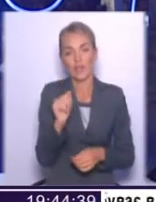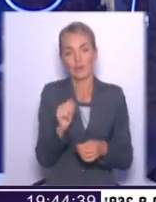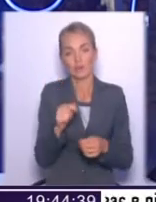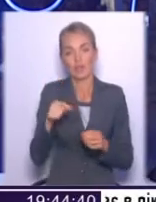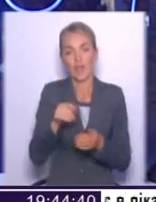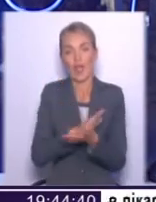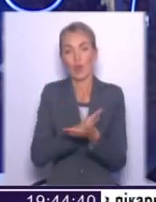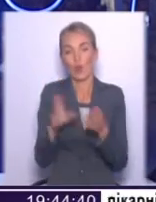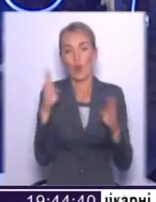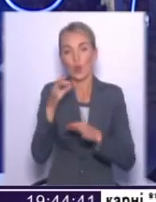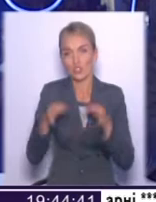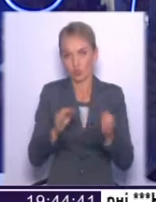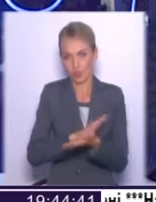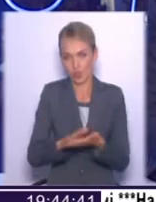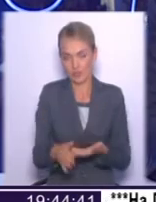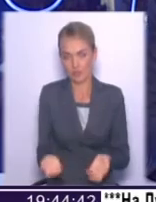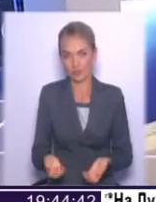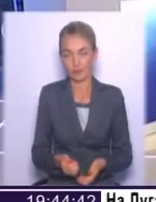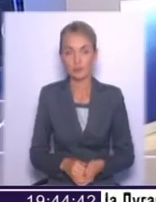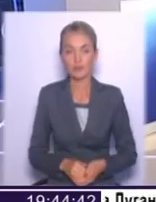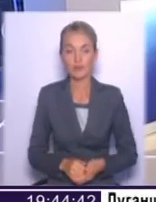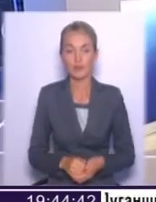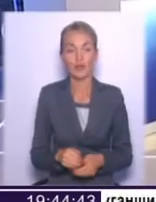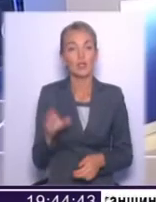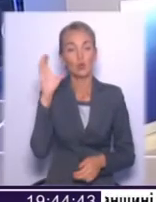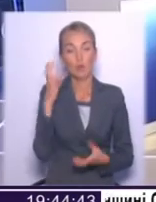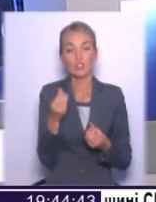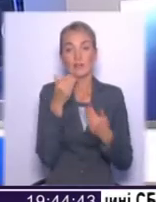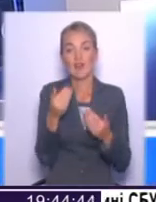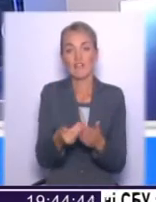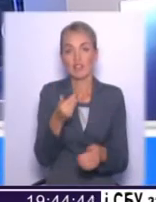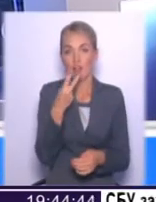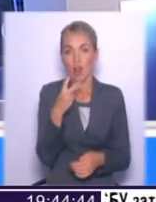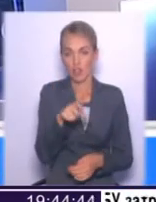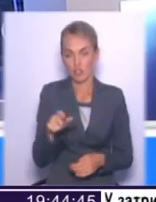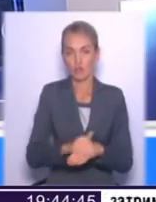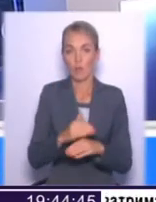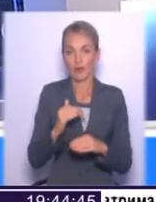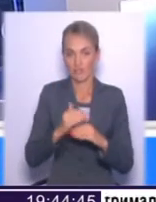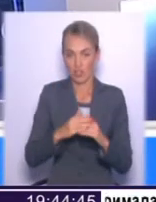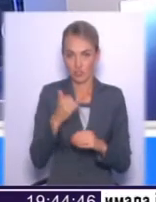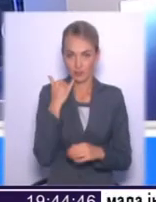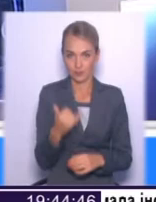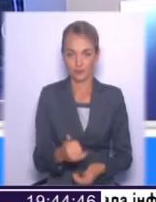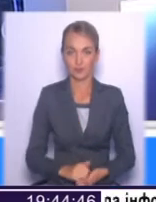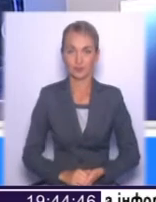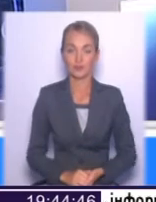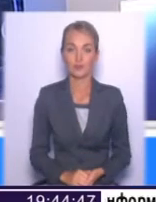переплатили в 3 рази, але що вже робити? Слухаємо запитання від глядачів. Добрий вечір. Доброго вечора.